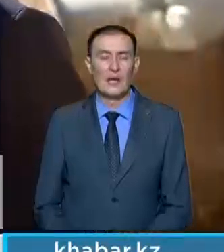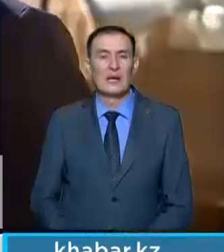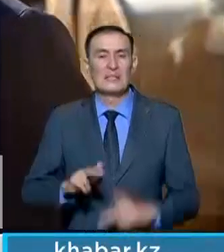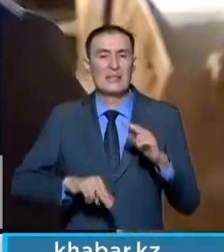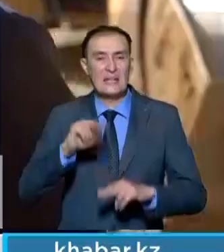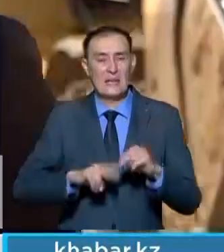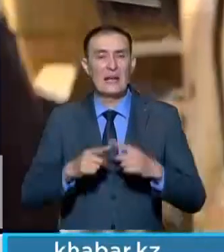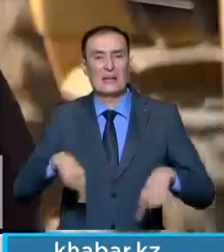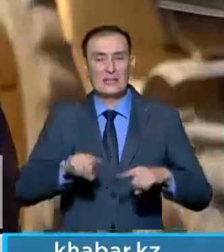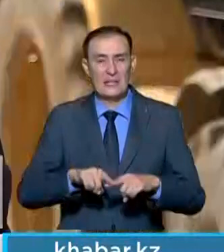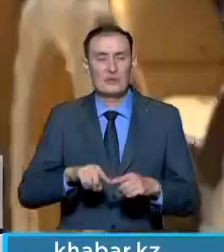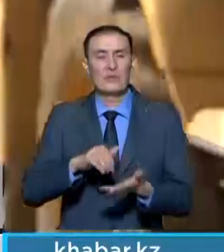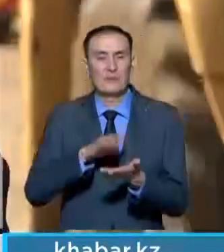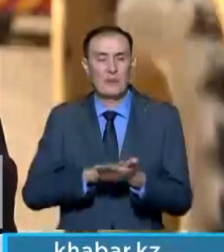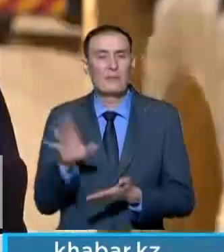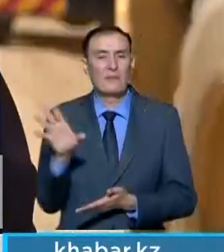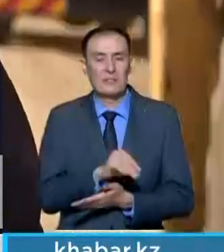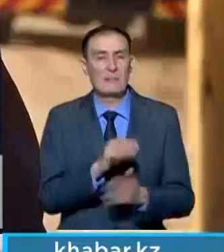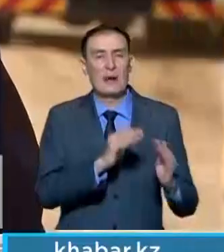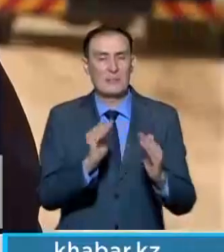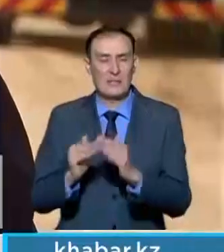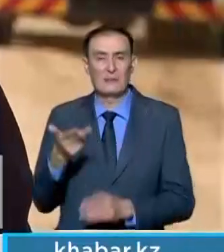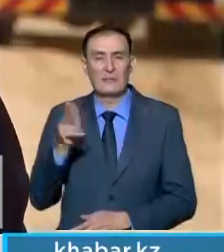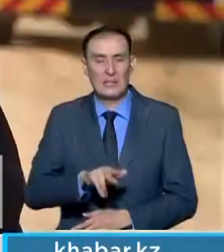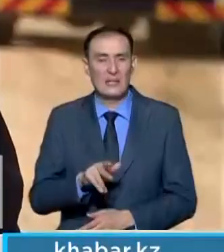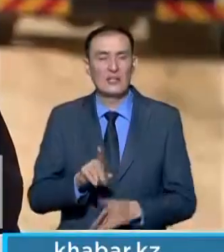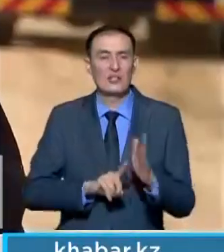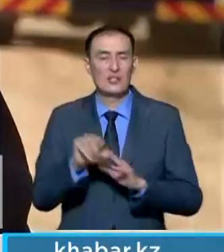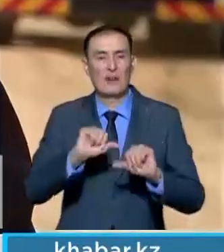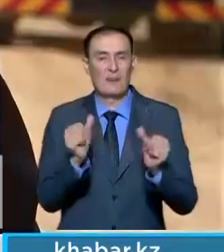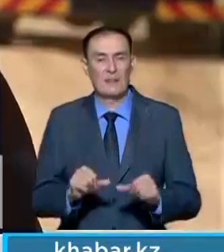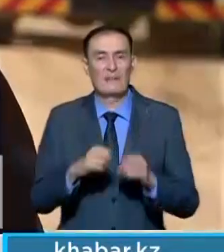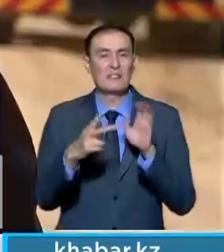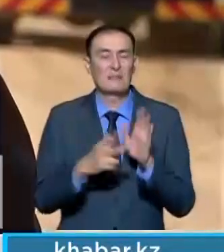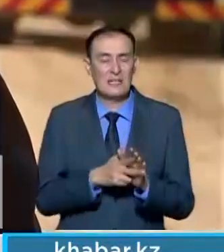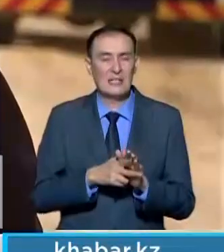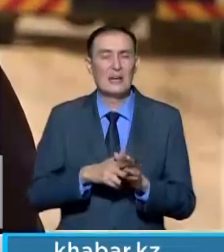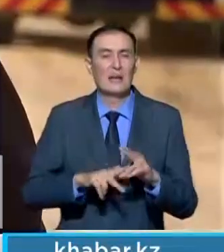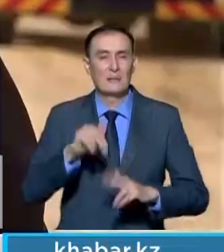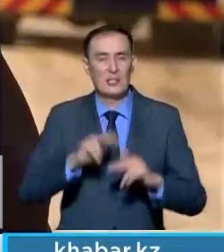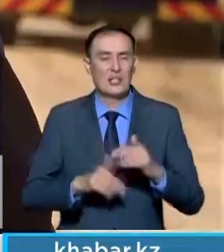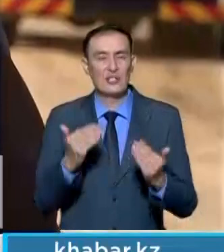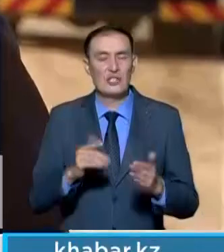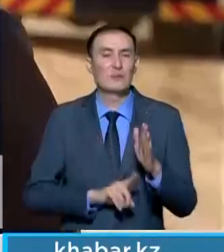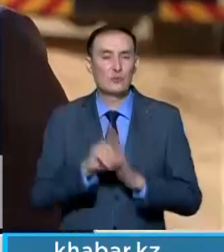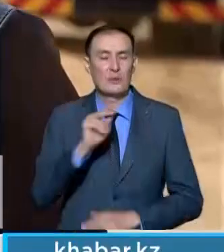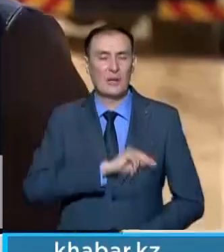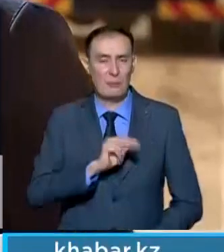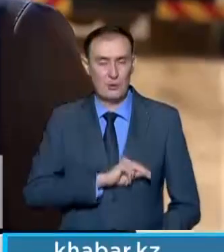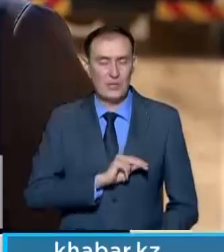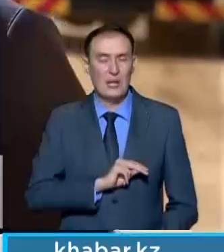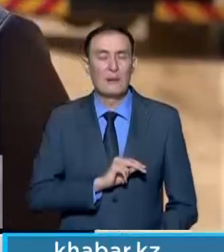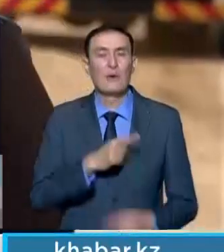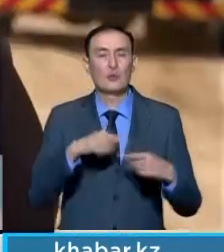Подрядные организации определены почти по всем объектам. 3 на стадии оформления. На 18 стройплощадках строители приступили к работам.